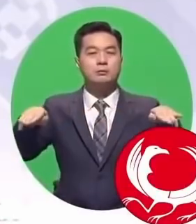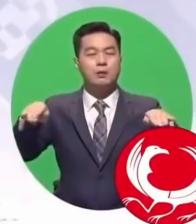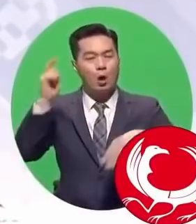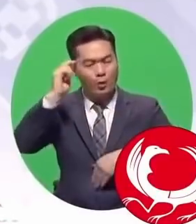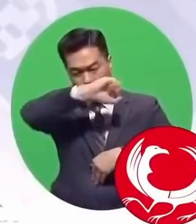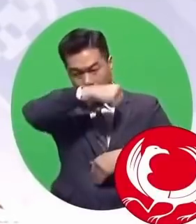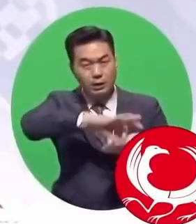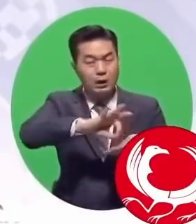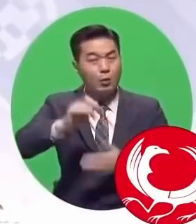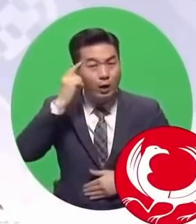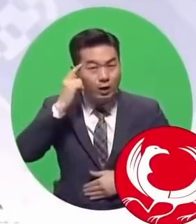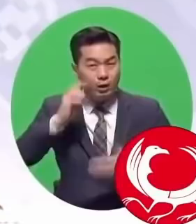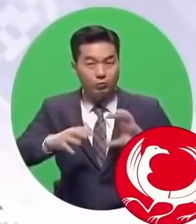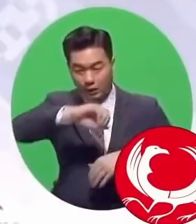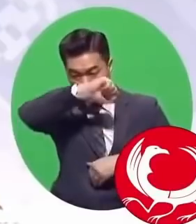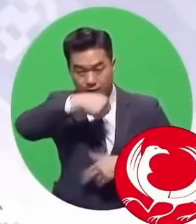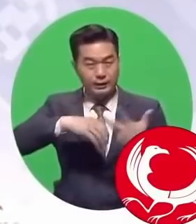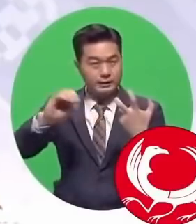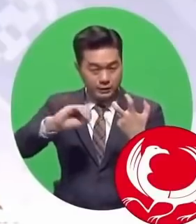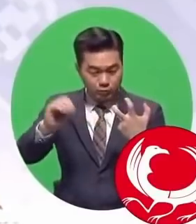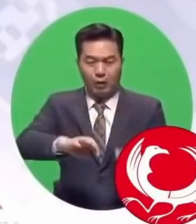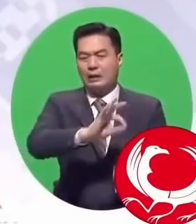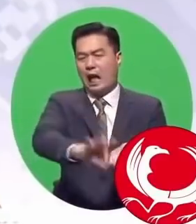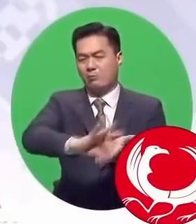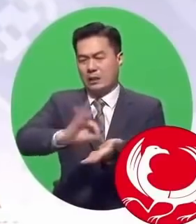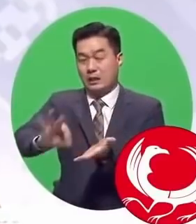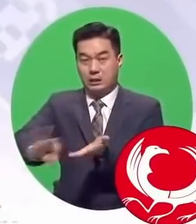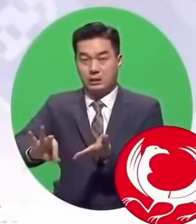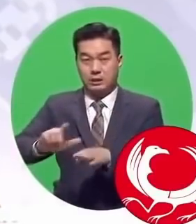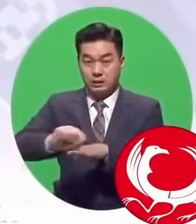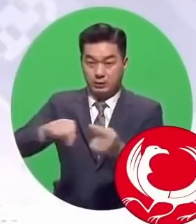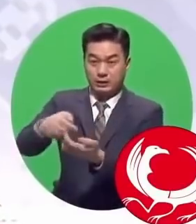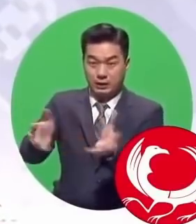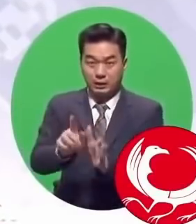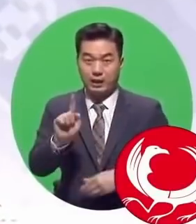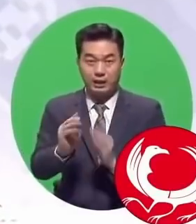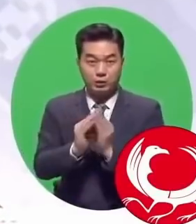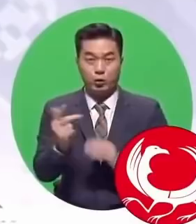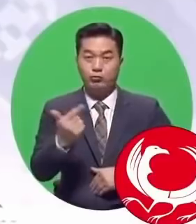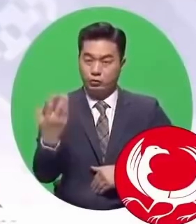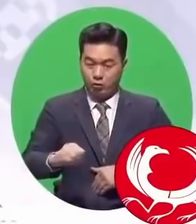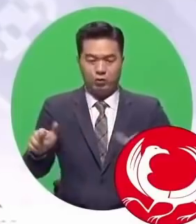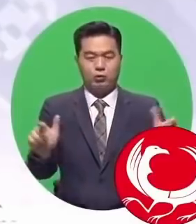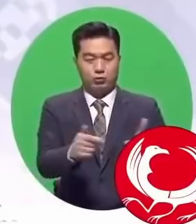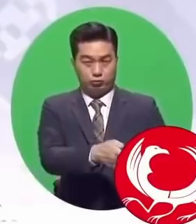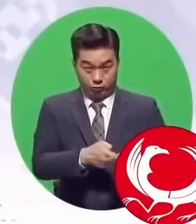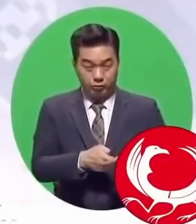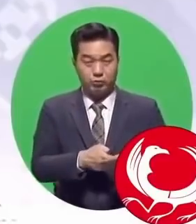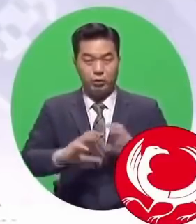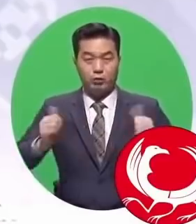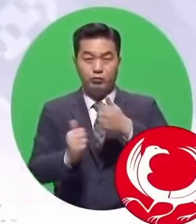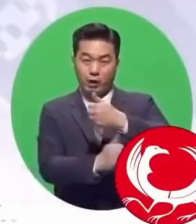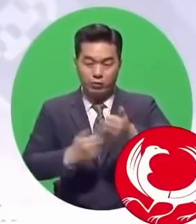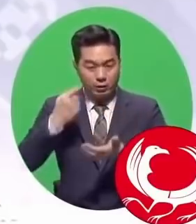어디다 씁니까? 국가 예산 70% 낭비하고 지자체 들어가는 1조 6천억 낭비 줄이고 국회의원들 월급